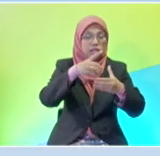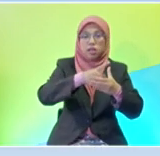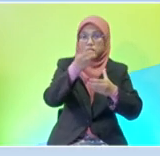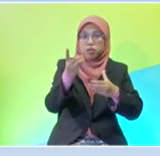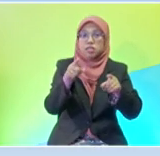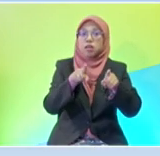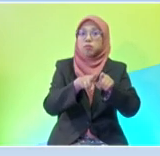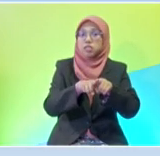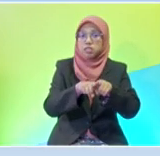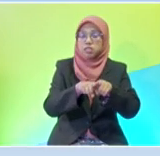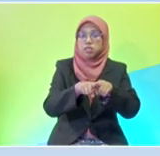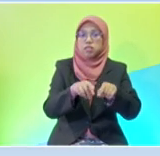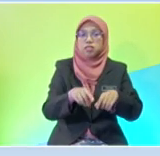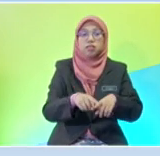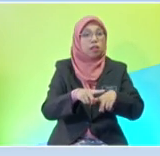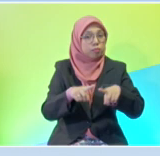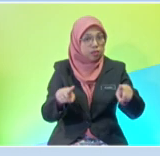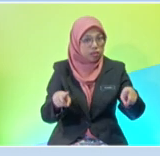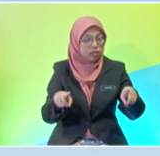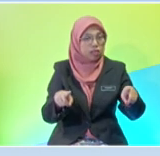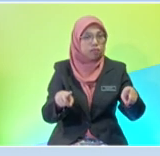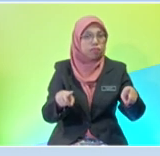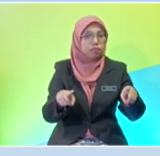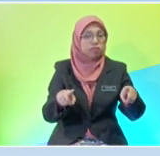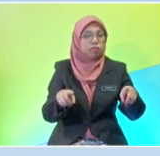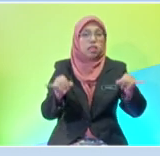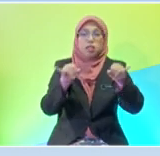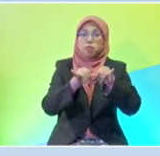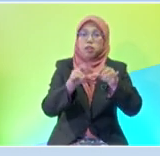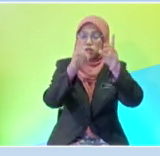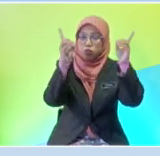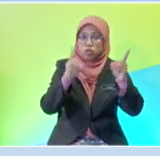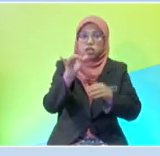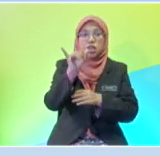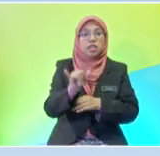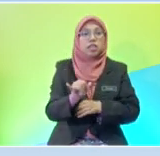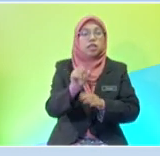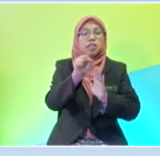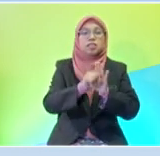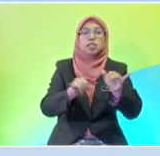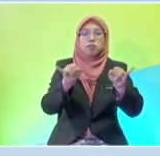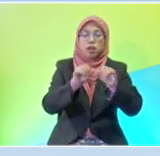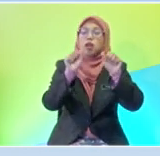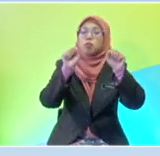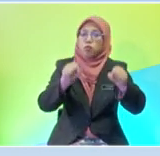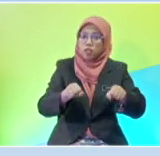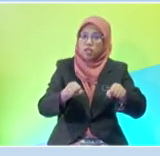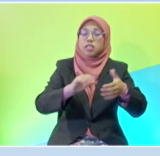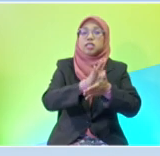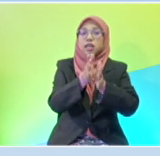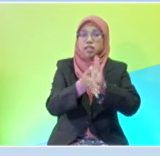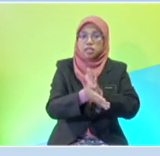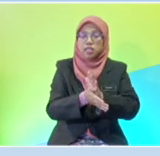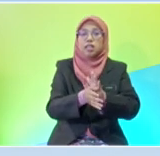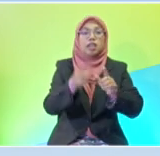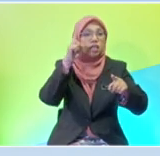seribu tetapi sebenarnya timbangan juga yang seimbang boleh berlakunya kesilapan yang kita panggil ke